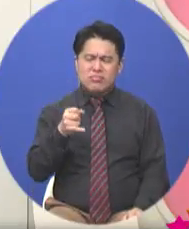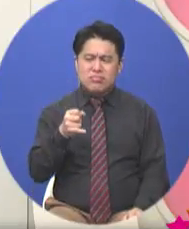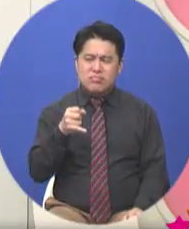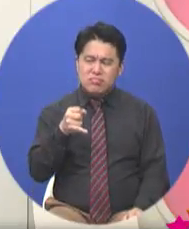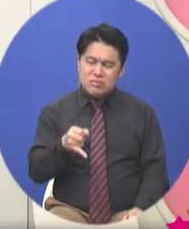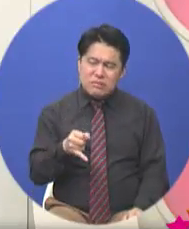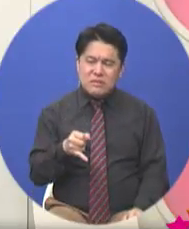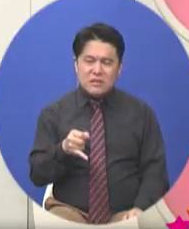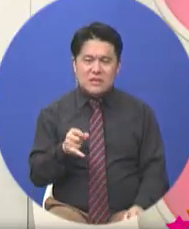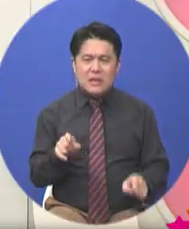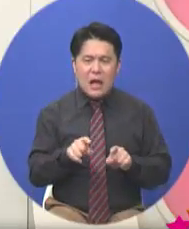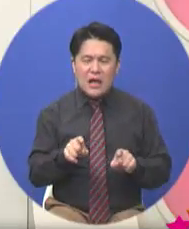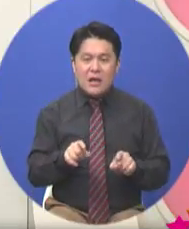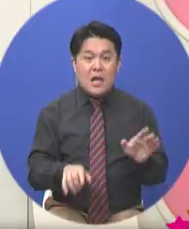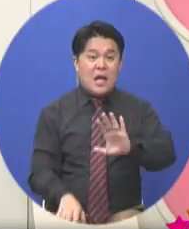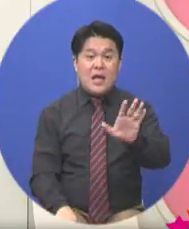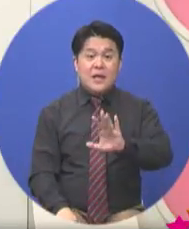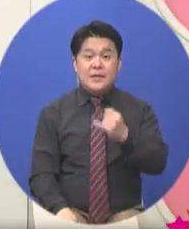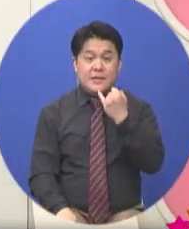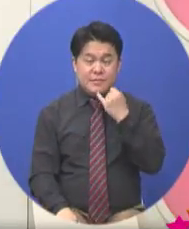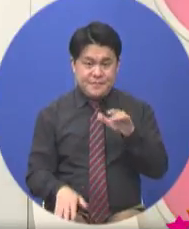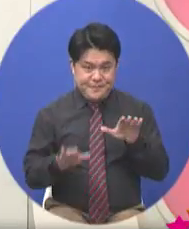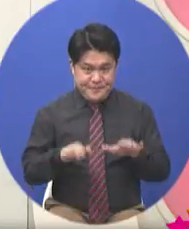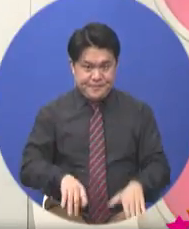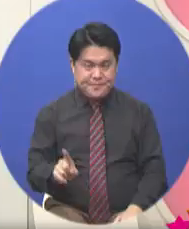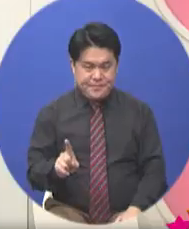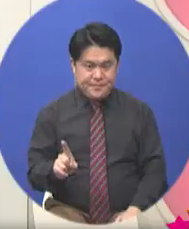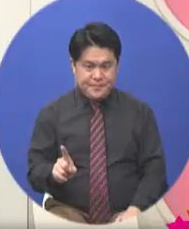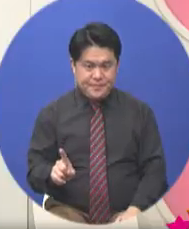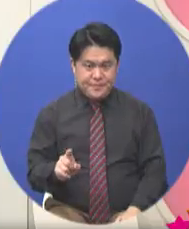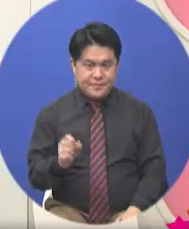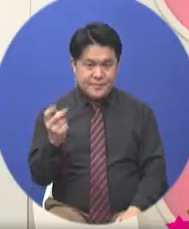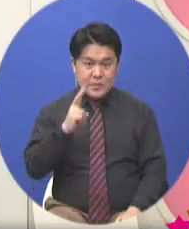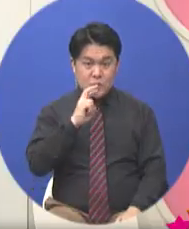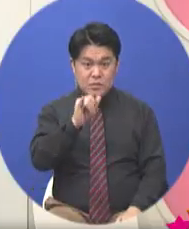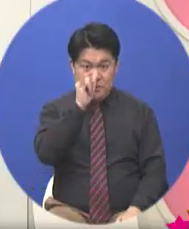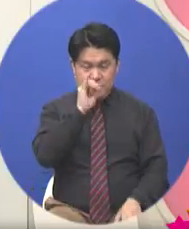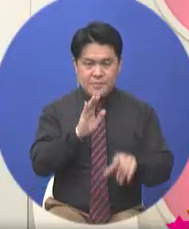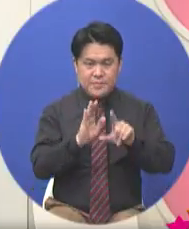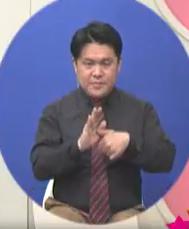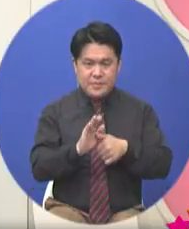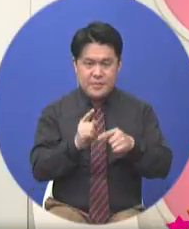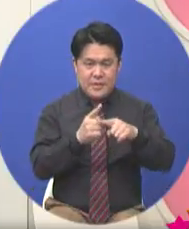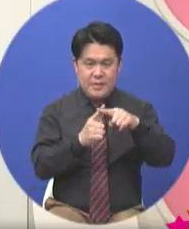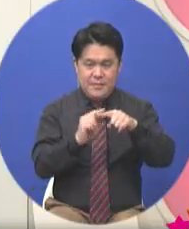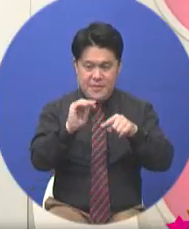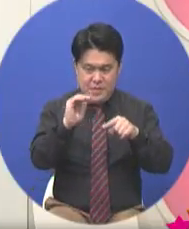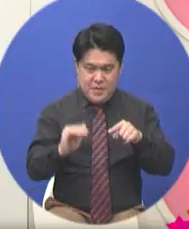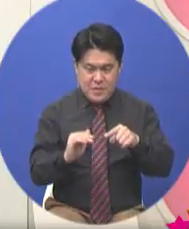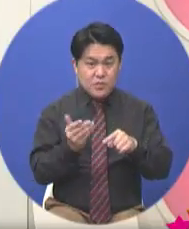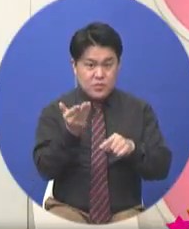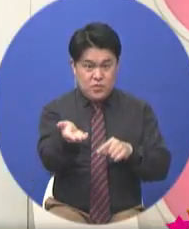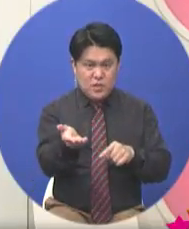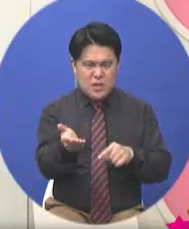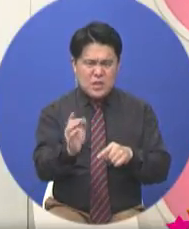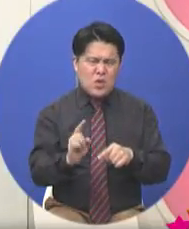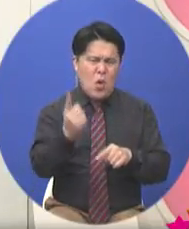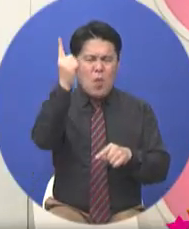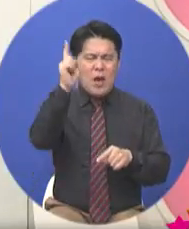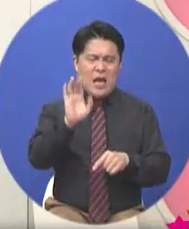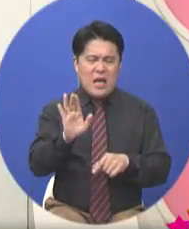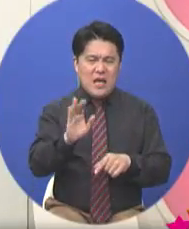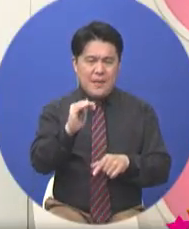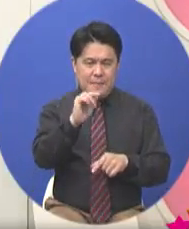더 떨리고 있거든요. 떨릴 거 없어요. 그래서 이번에는 이제 앵콜송 부를 때 반 네. 키만 내려드릴게요. 너무 높아